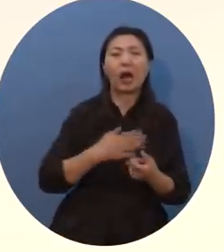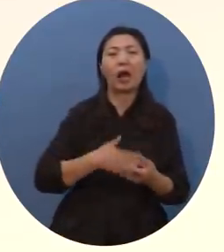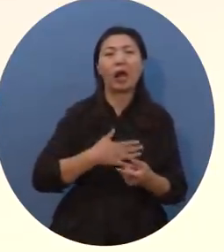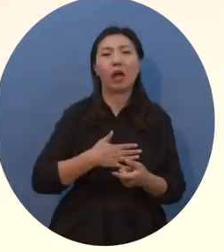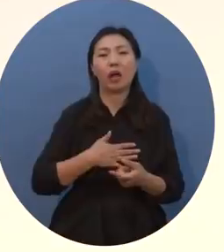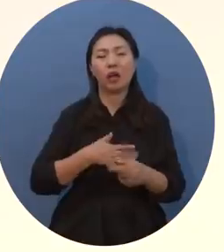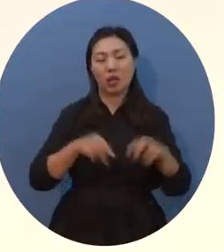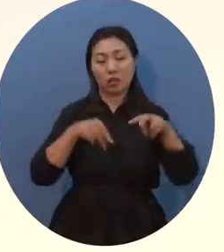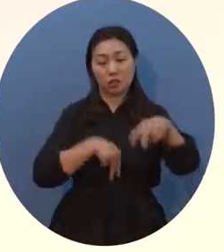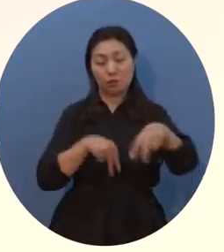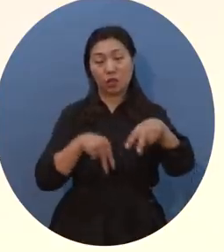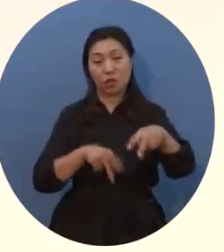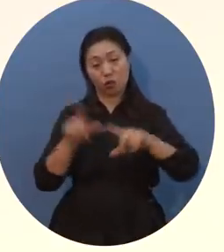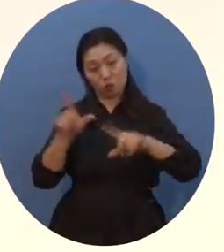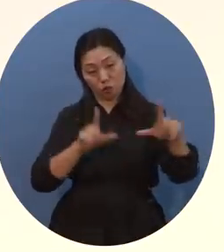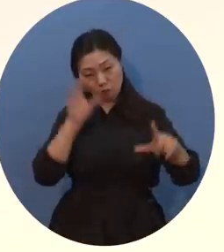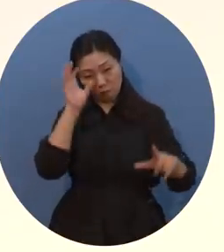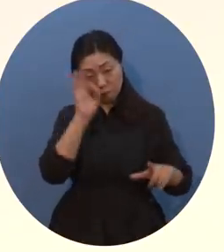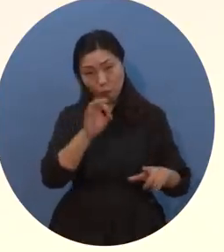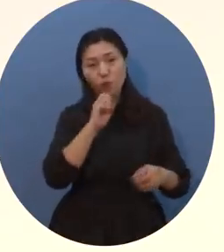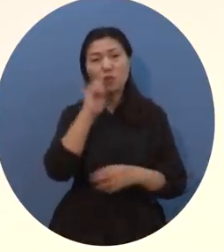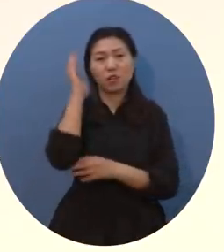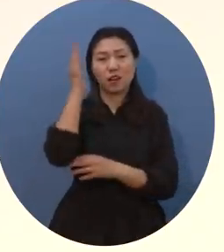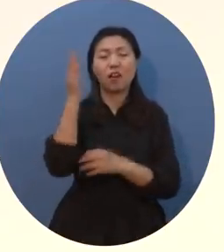그러니까 그런 관점에서 얘기를 하니까